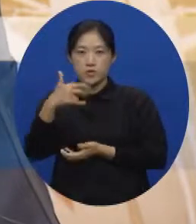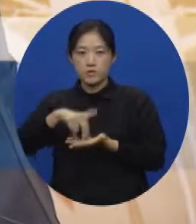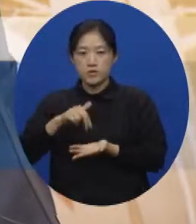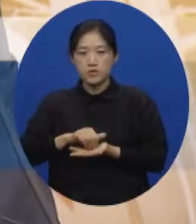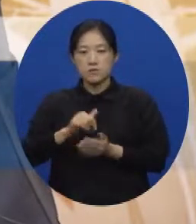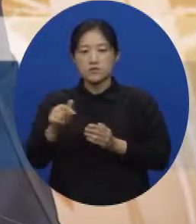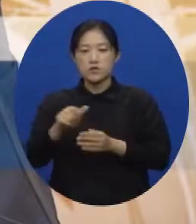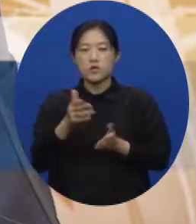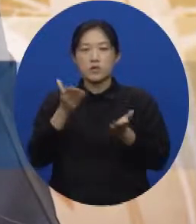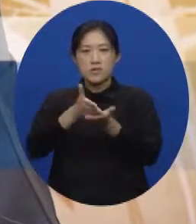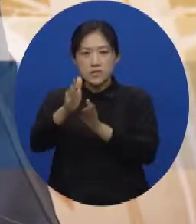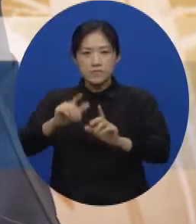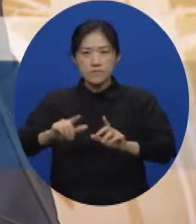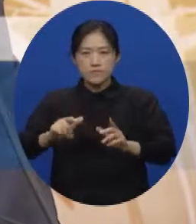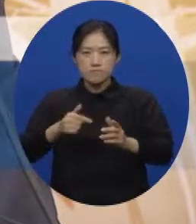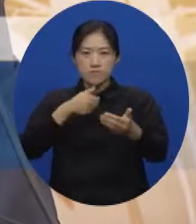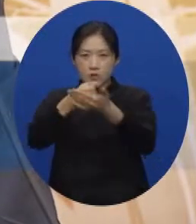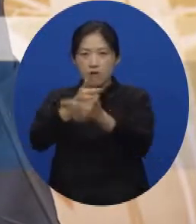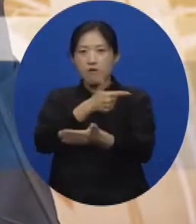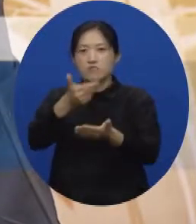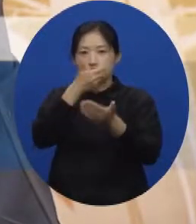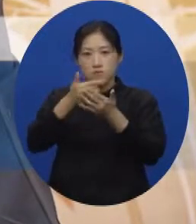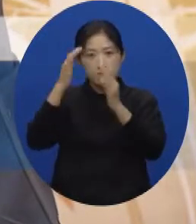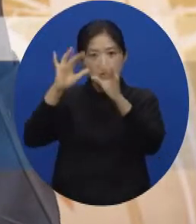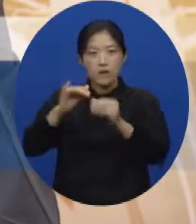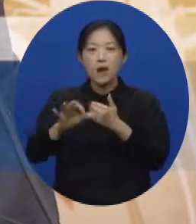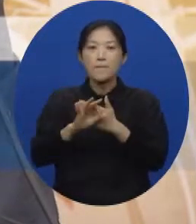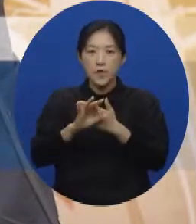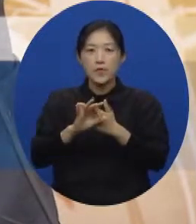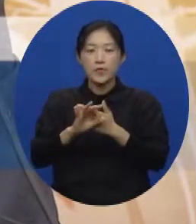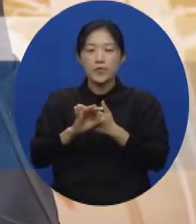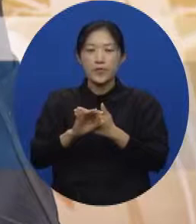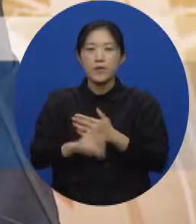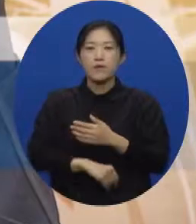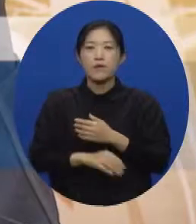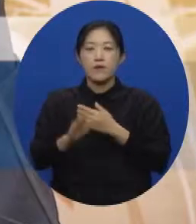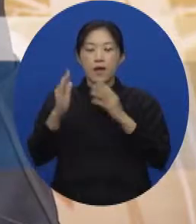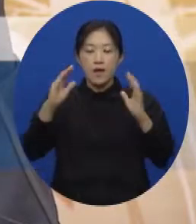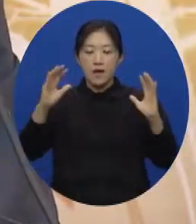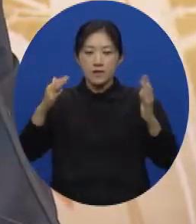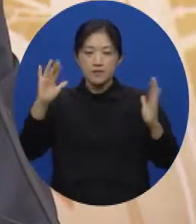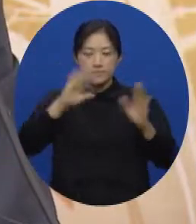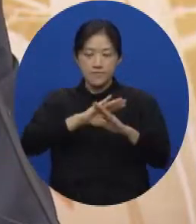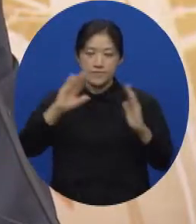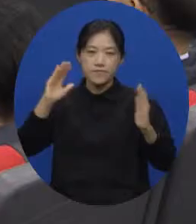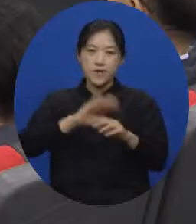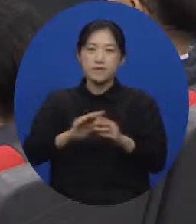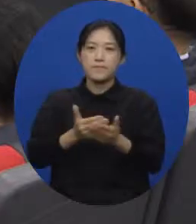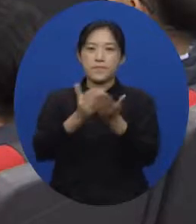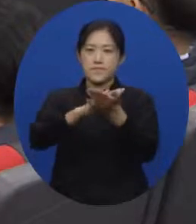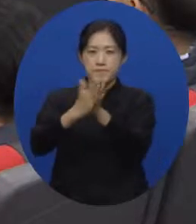학부모님께서도 그 부분이 너무나 필요하다고 생각한다면 우리 아이들 엄청나게 변할 거고요.